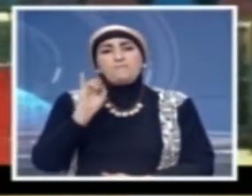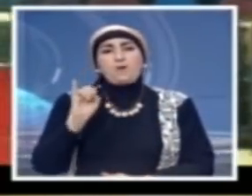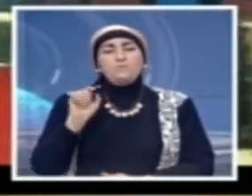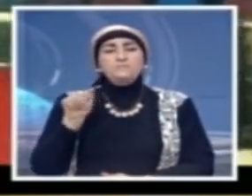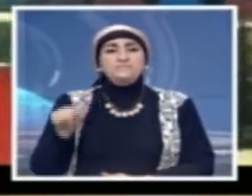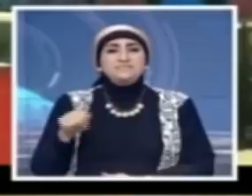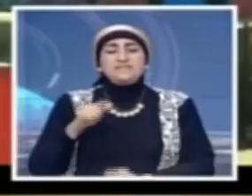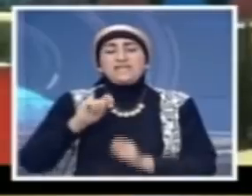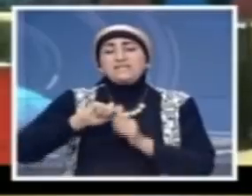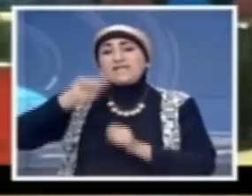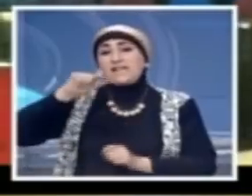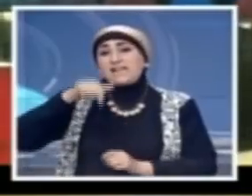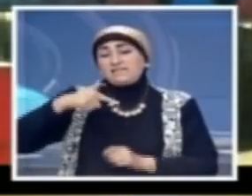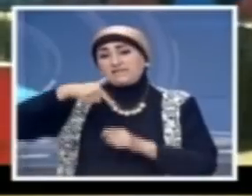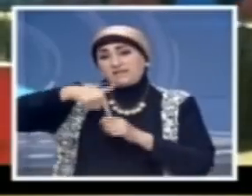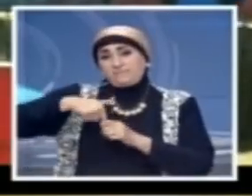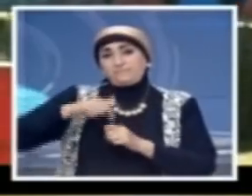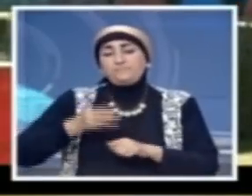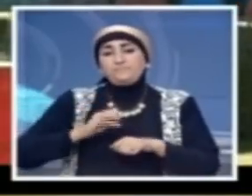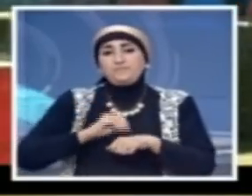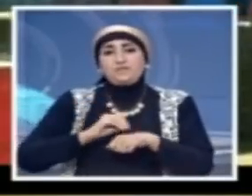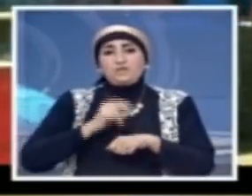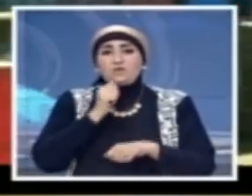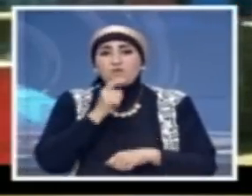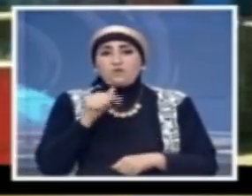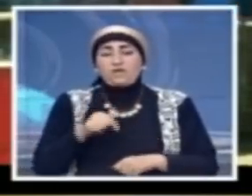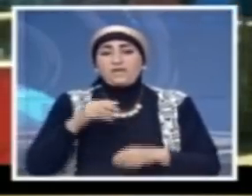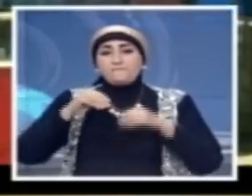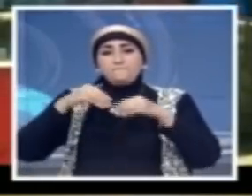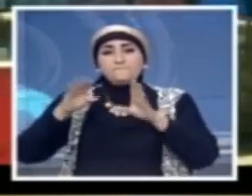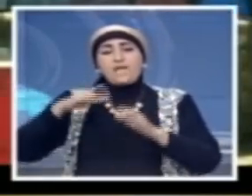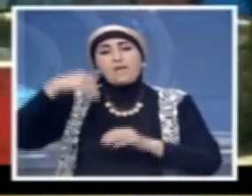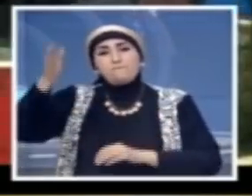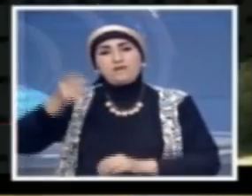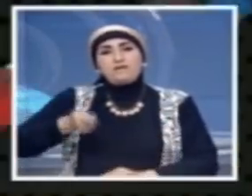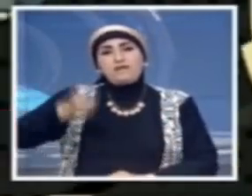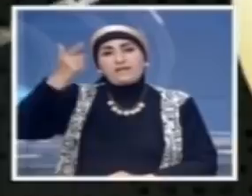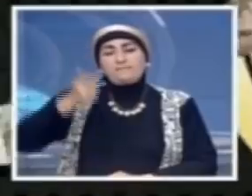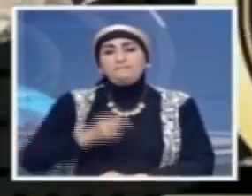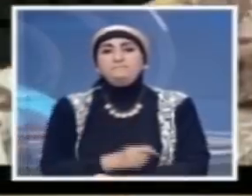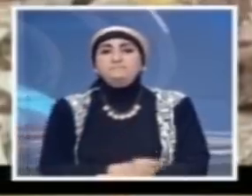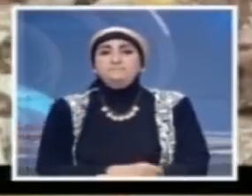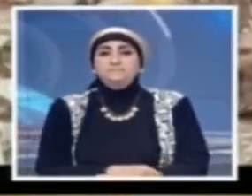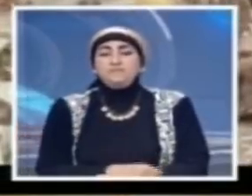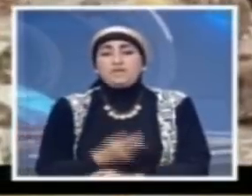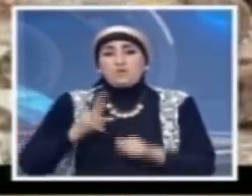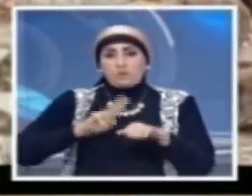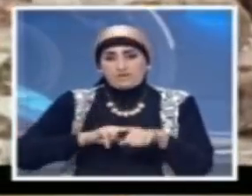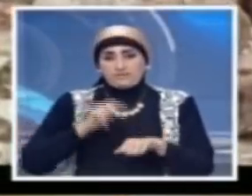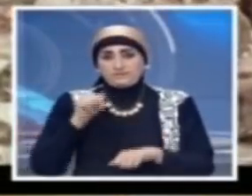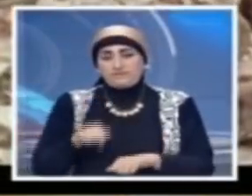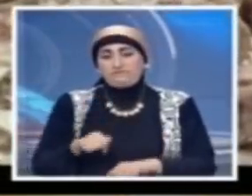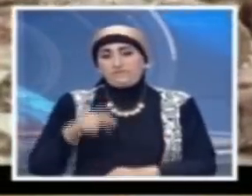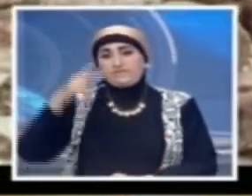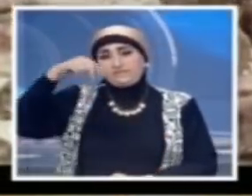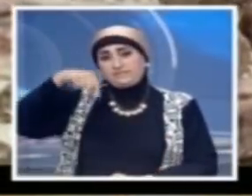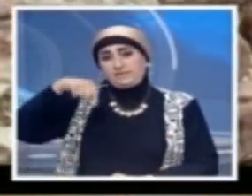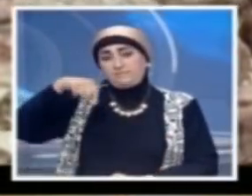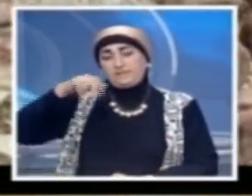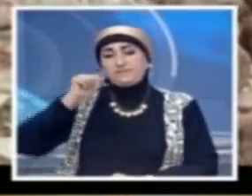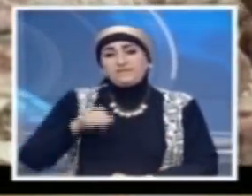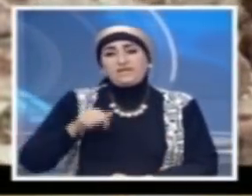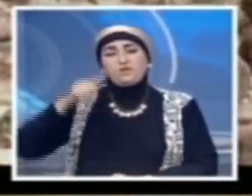1,018,357 لتر مواد بترولية تم تجميعها لبيعها في السوق السوداء. إضافة إلى